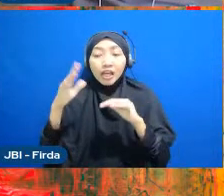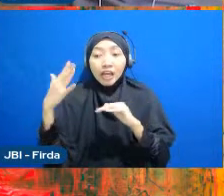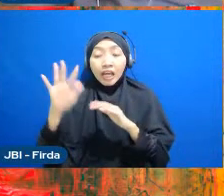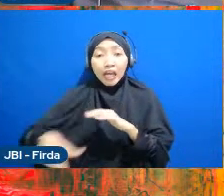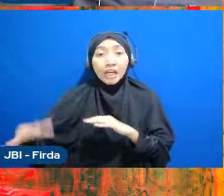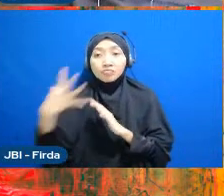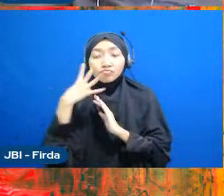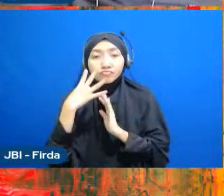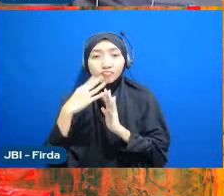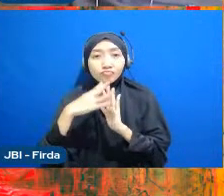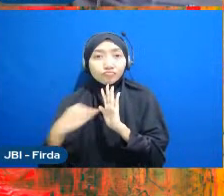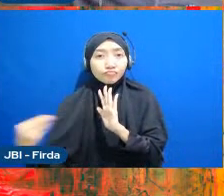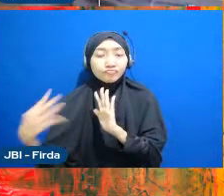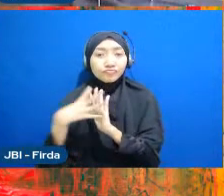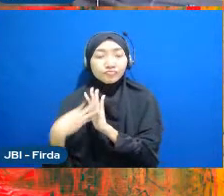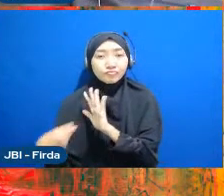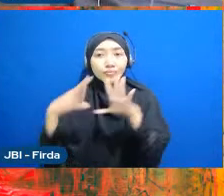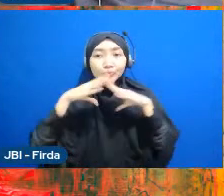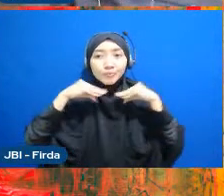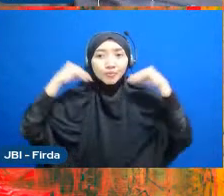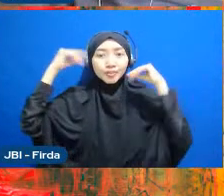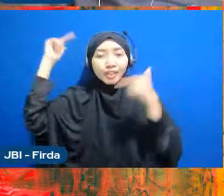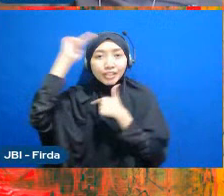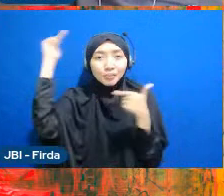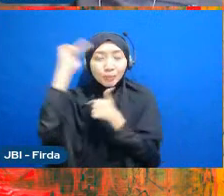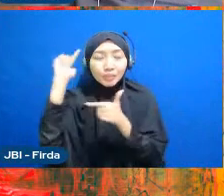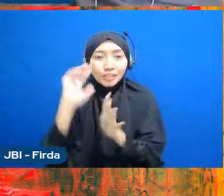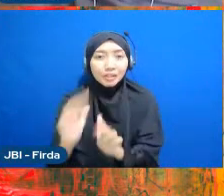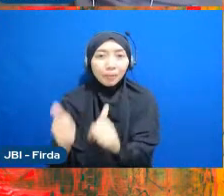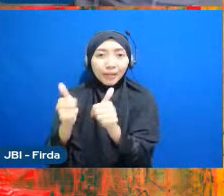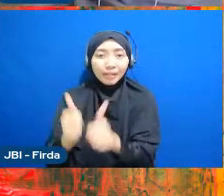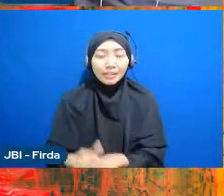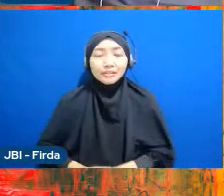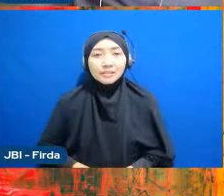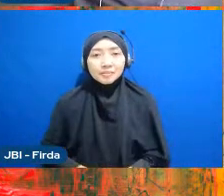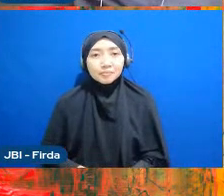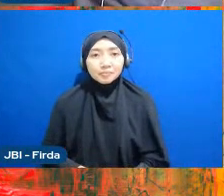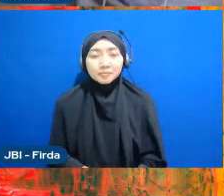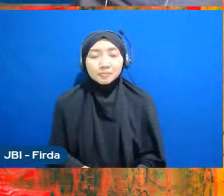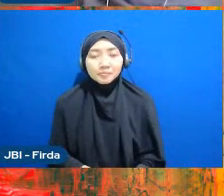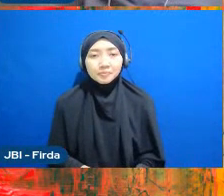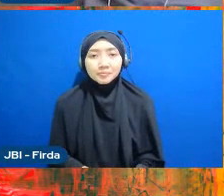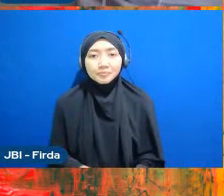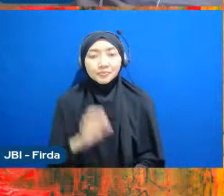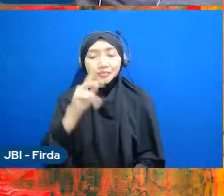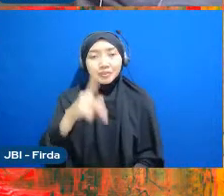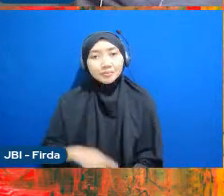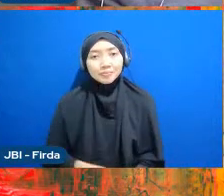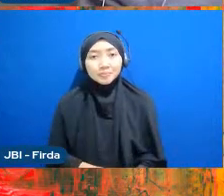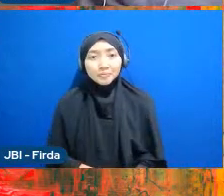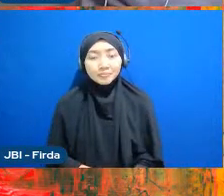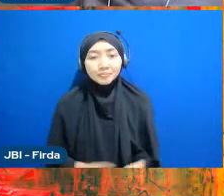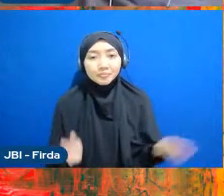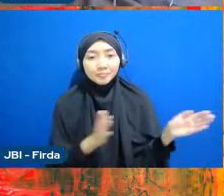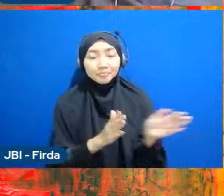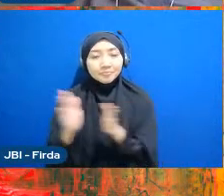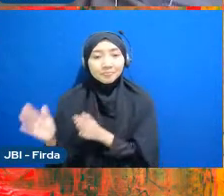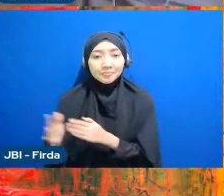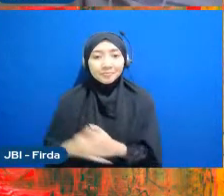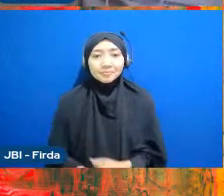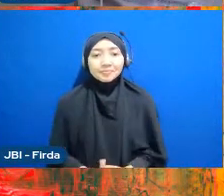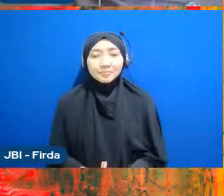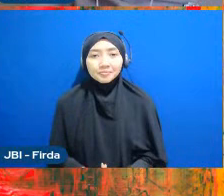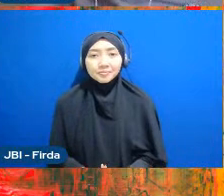belajar bagaimana cara berekspresi emosinya dengan baik. Oke. Slide selanjutnya.